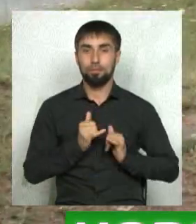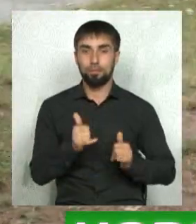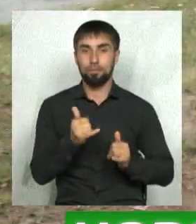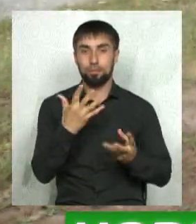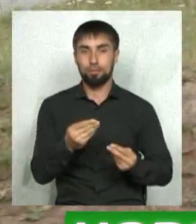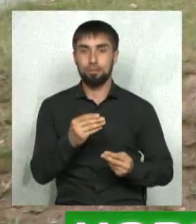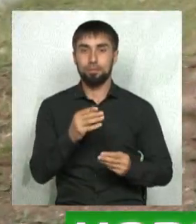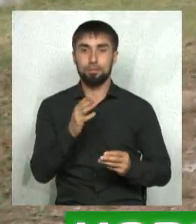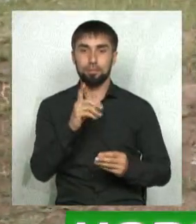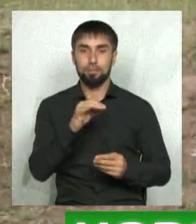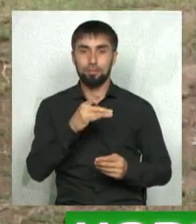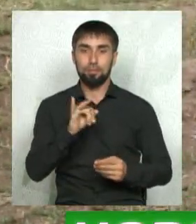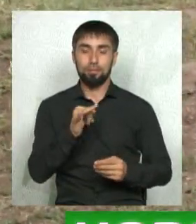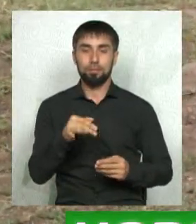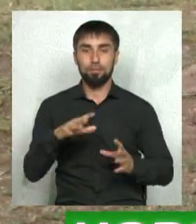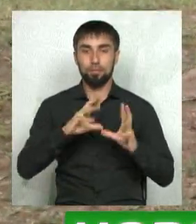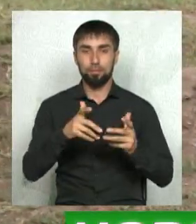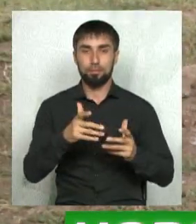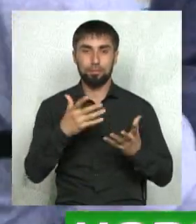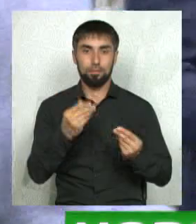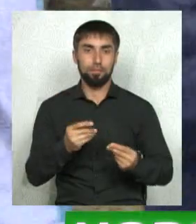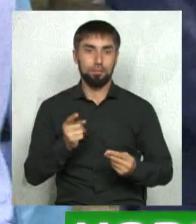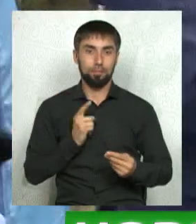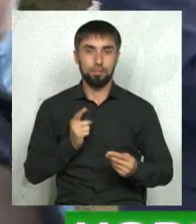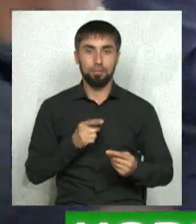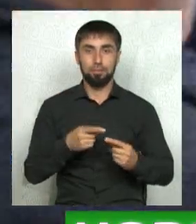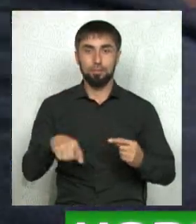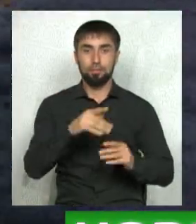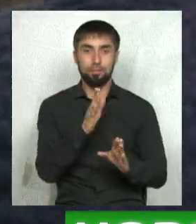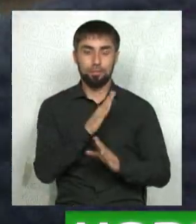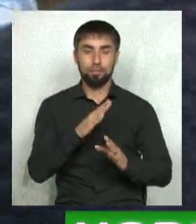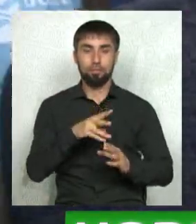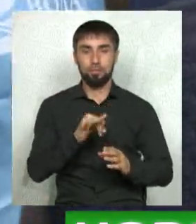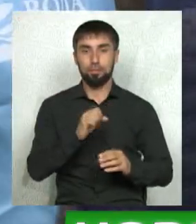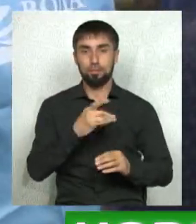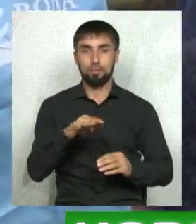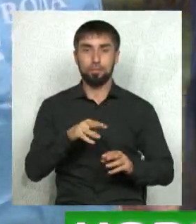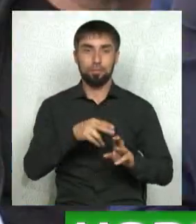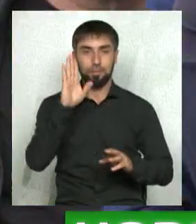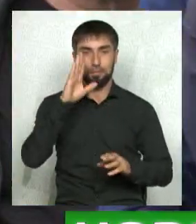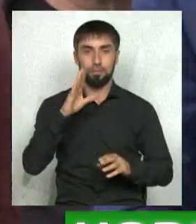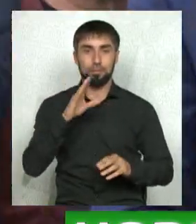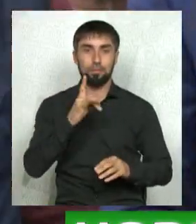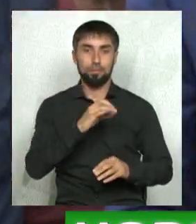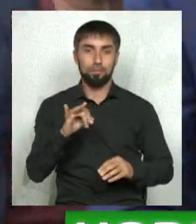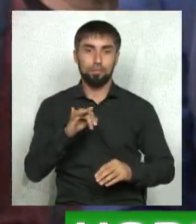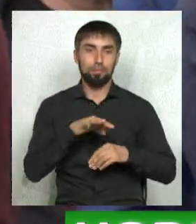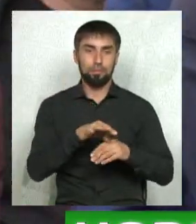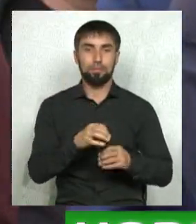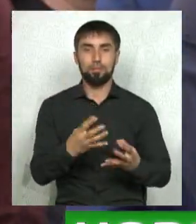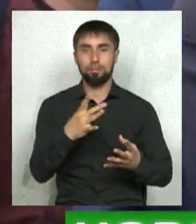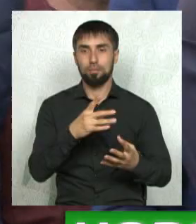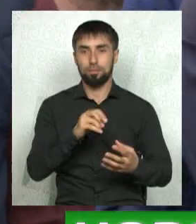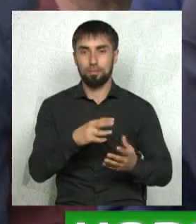Дню эколога и Всемирному дню охраны окружающей среды и акции «Вода России» Минприроды проводят уже несколько лет подряд. Не первый